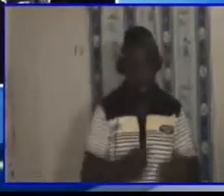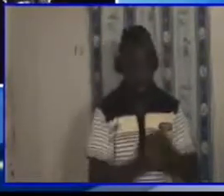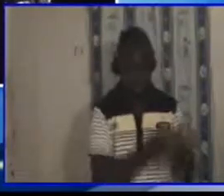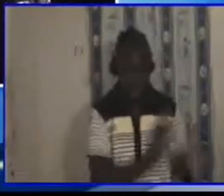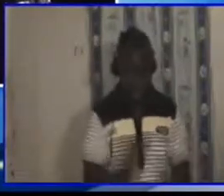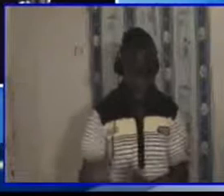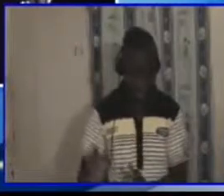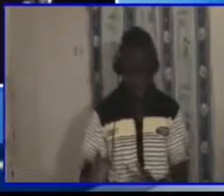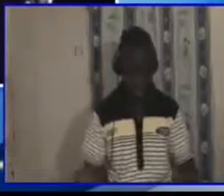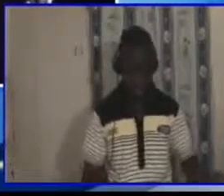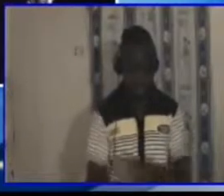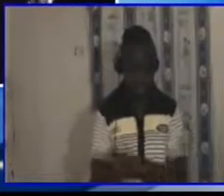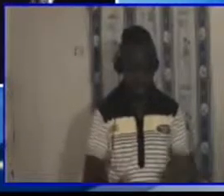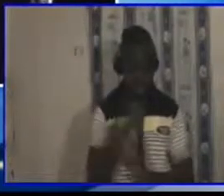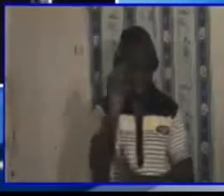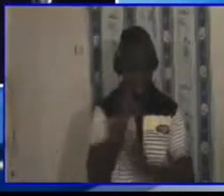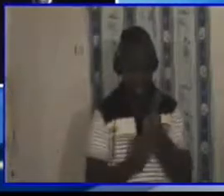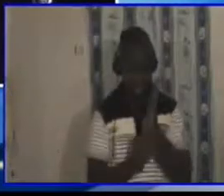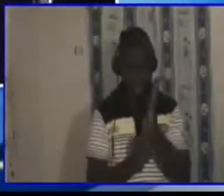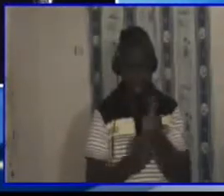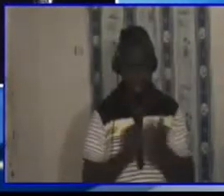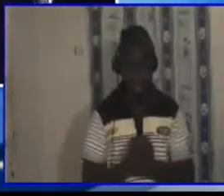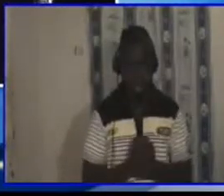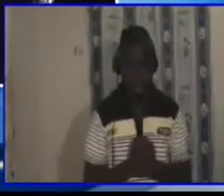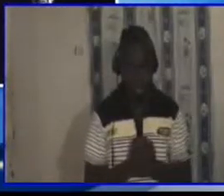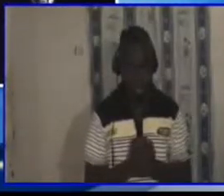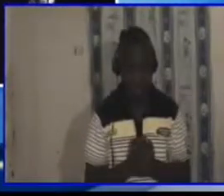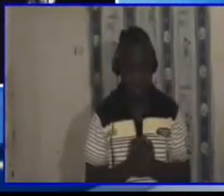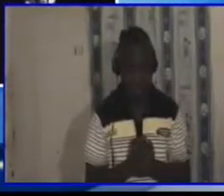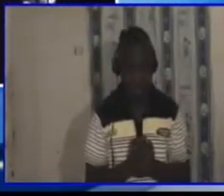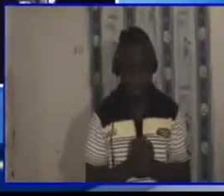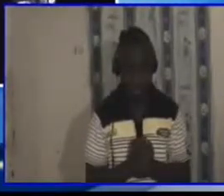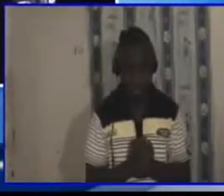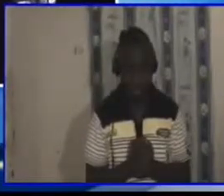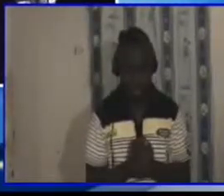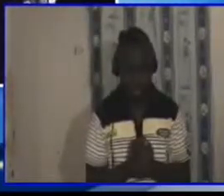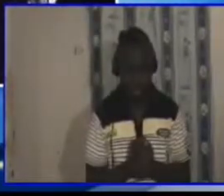se vogliamo mettere tutte le cose a posto